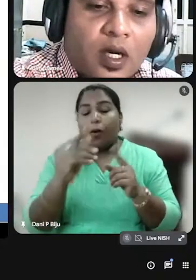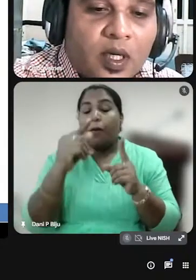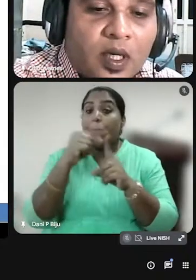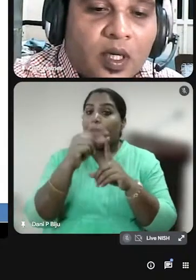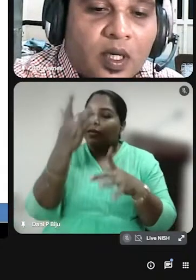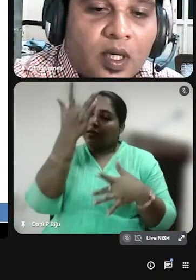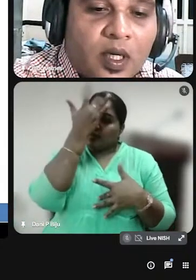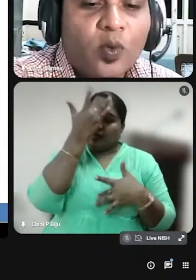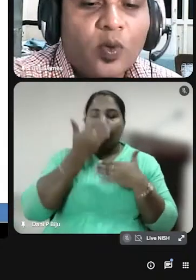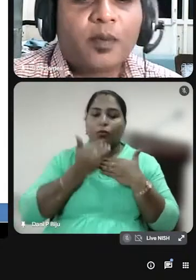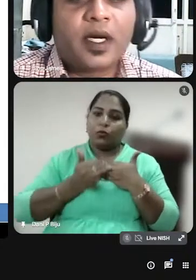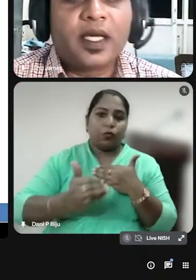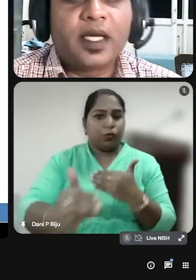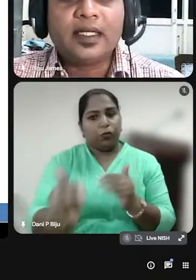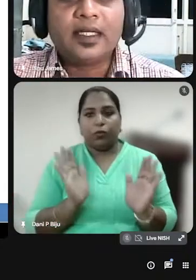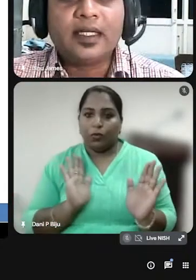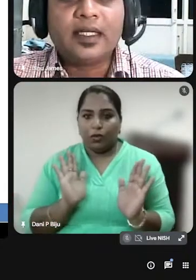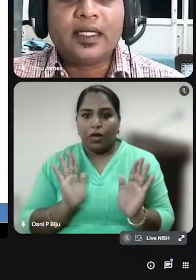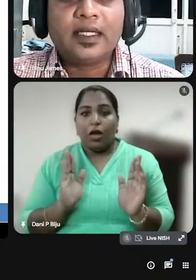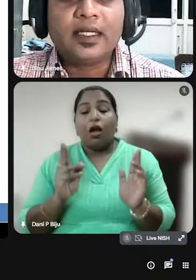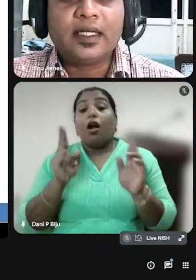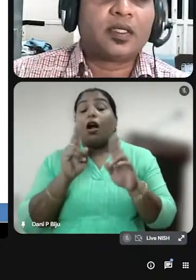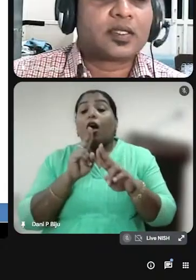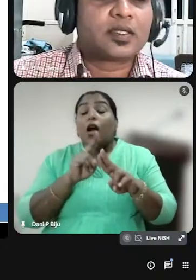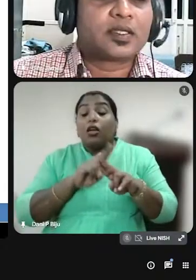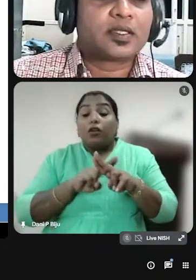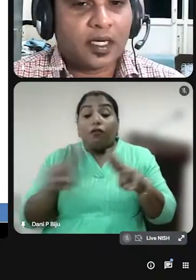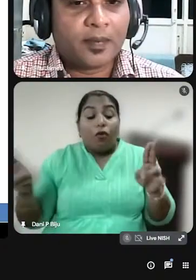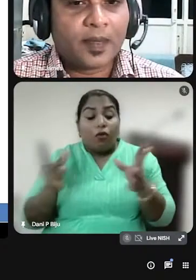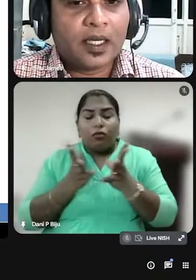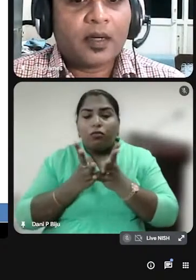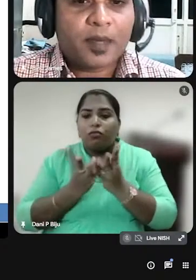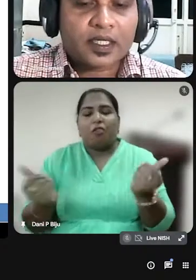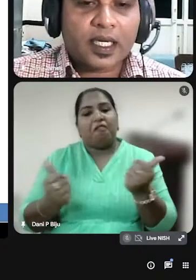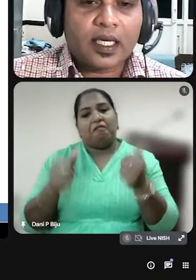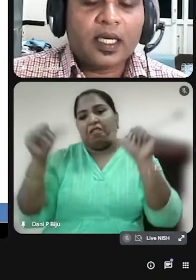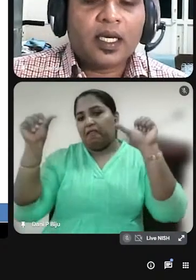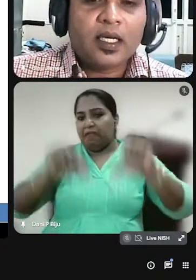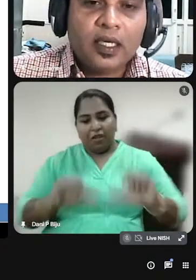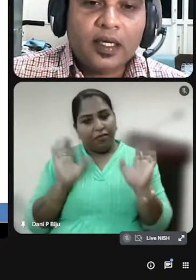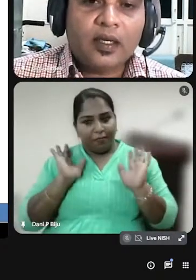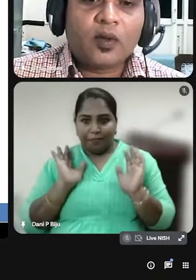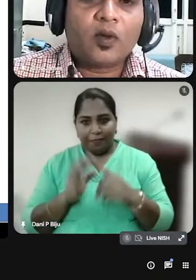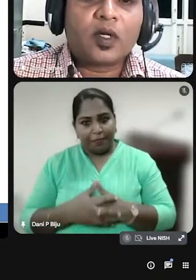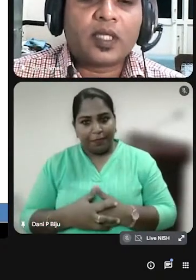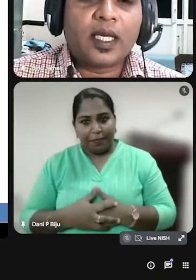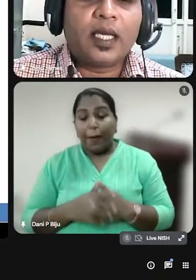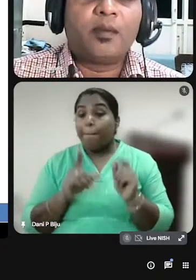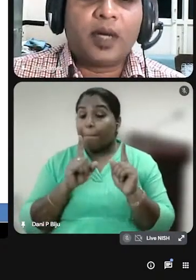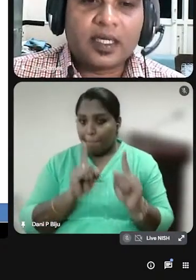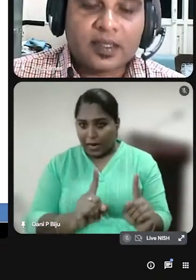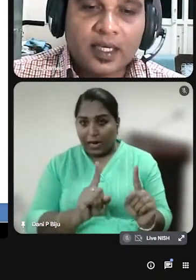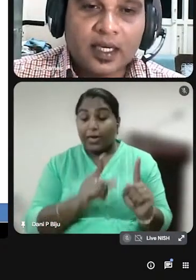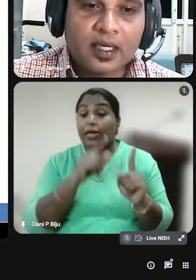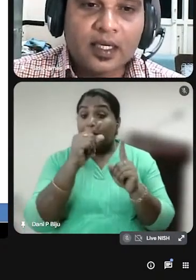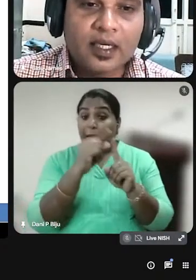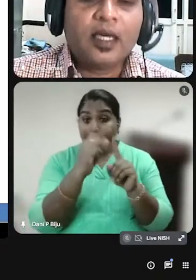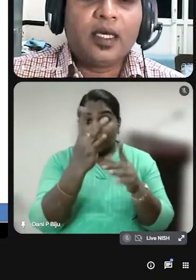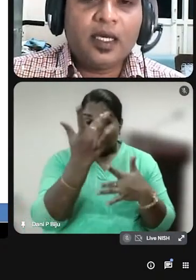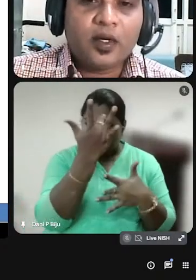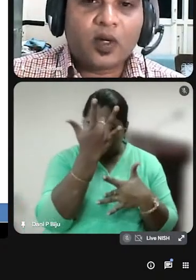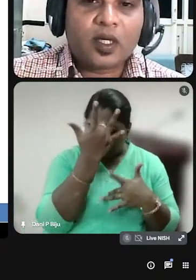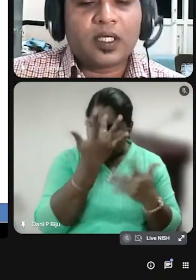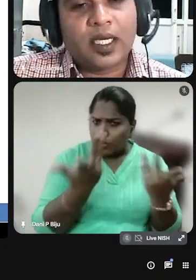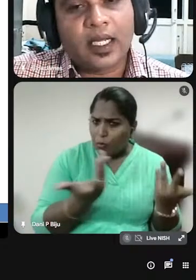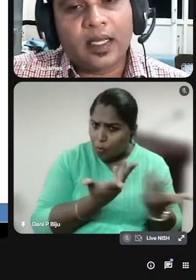ഉണ്ടാകും. ഇതിനെ പൂർണ്ണമായി എടുത്തു മാറ്റുക എന്ന് പറയുന്നത് സാധ്യമല്ല. പക്ഷേ ഈ രോഗത്തെ മനസ്സിലാക്കി